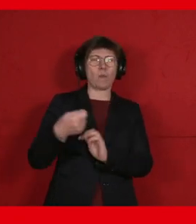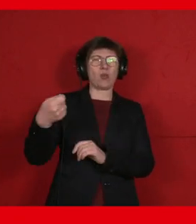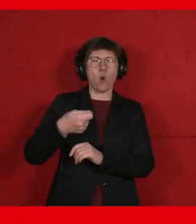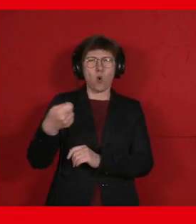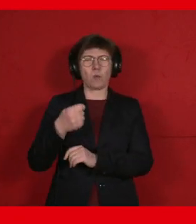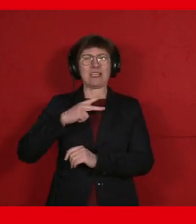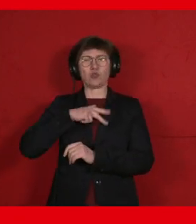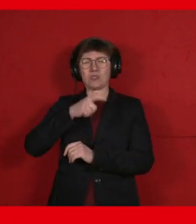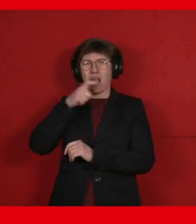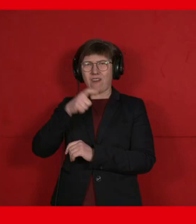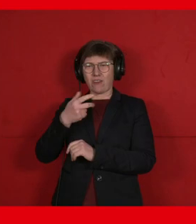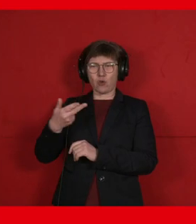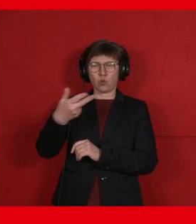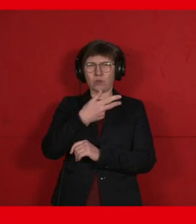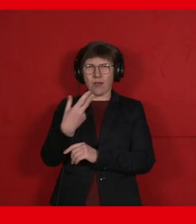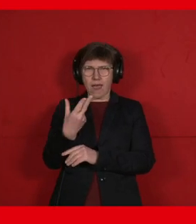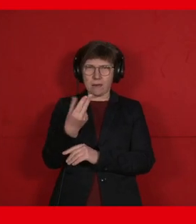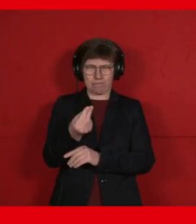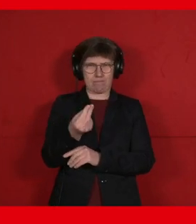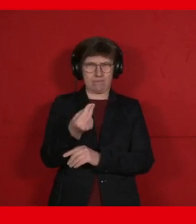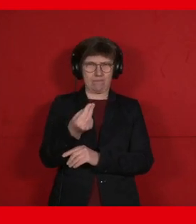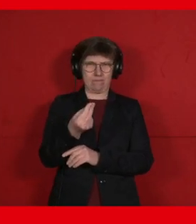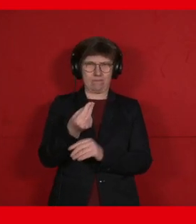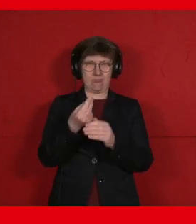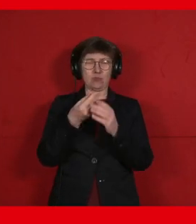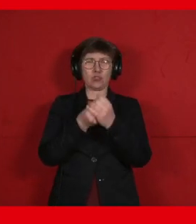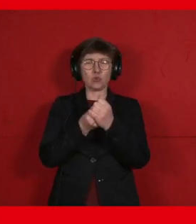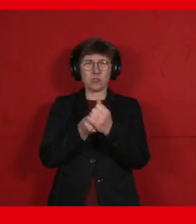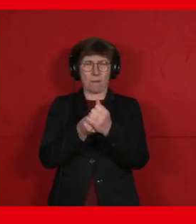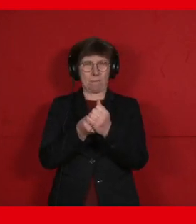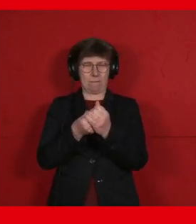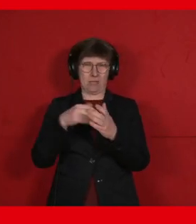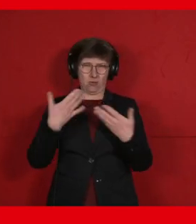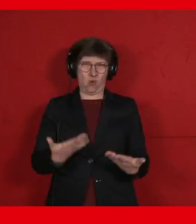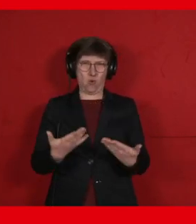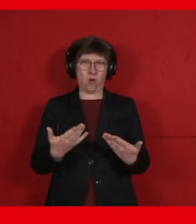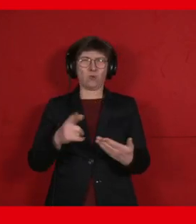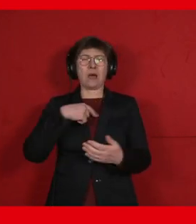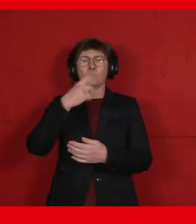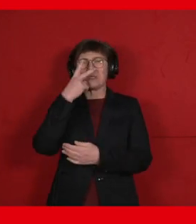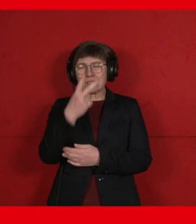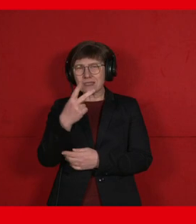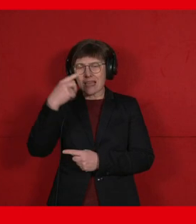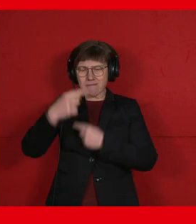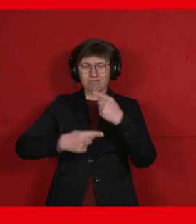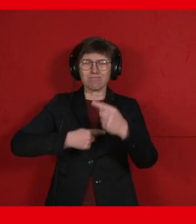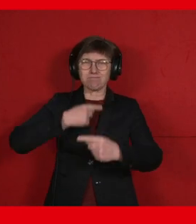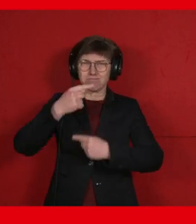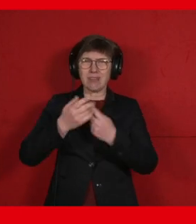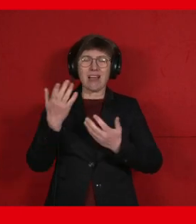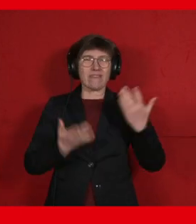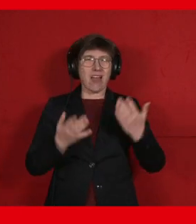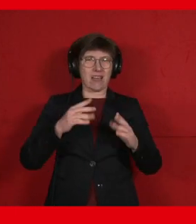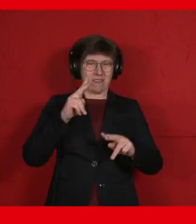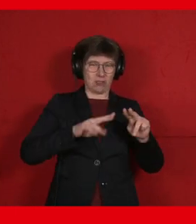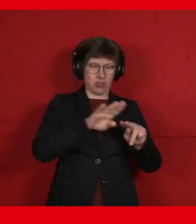soziale Verantwortung zusammenhalten. Und wir wollen eben auch, wir müssen auch sehen, dass es vielleicht in